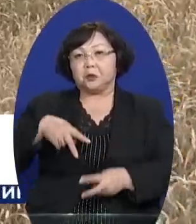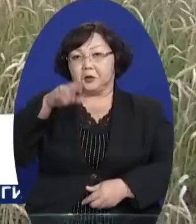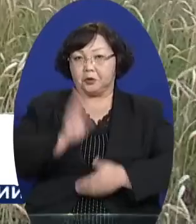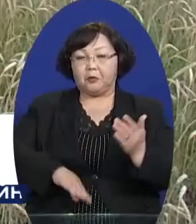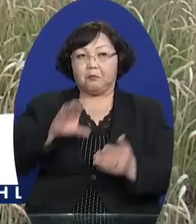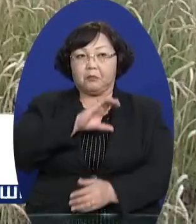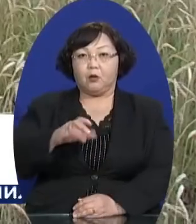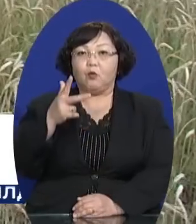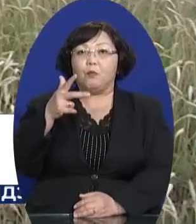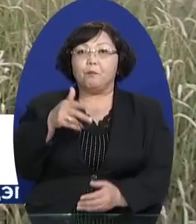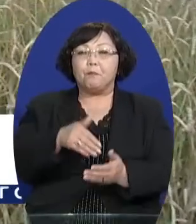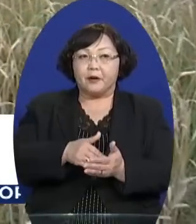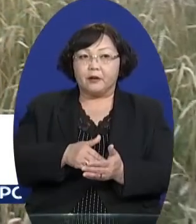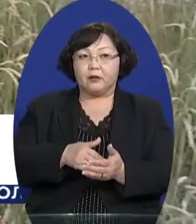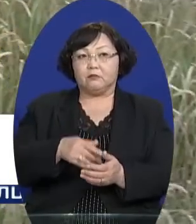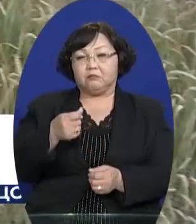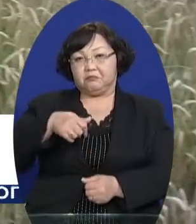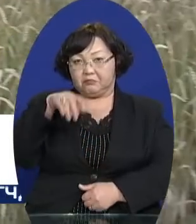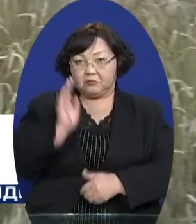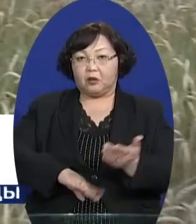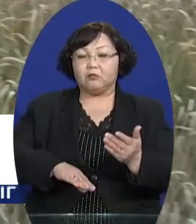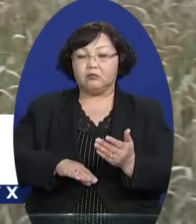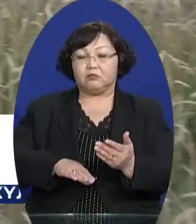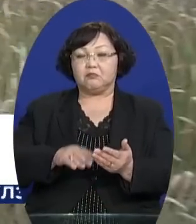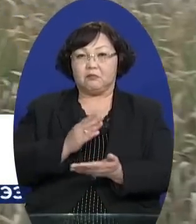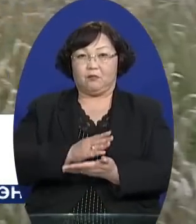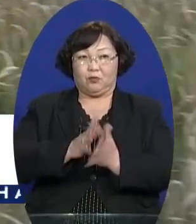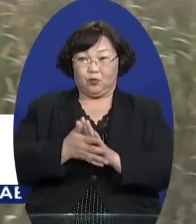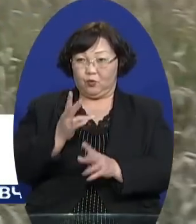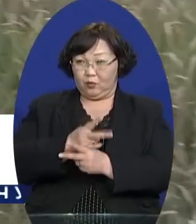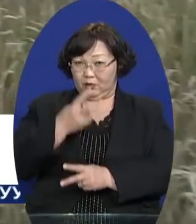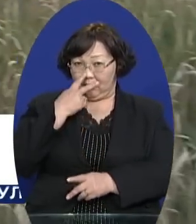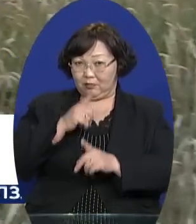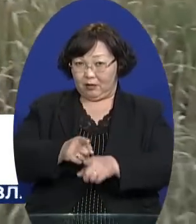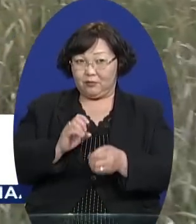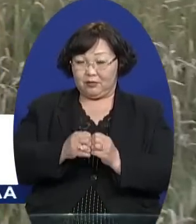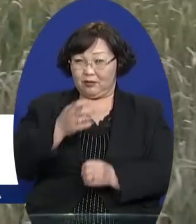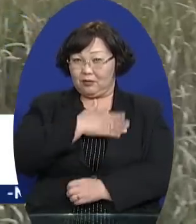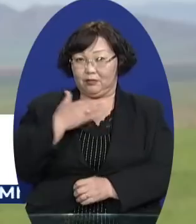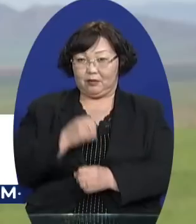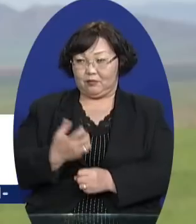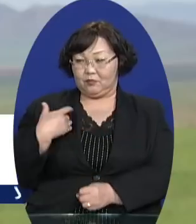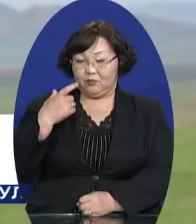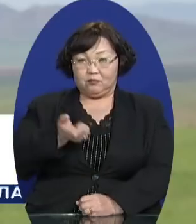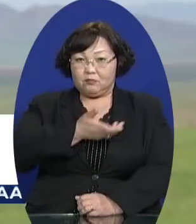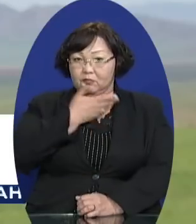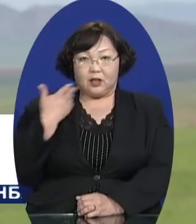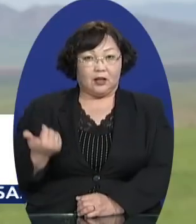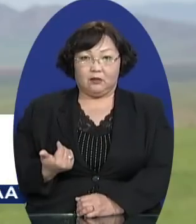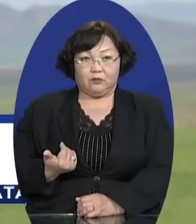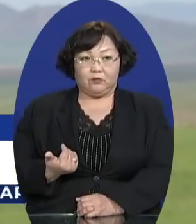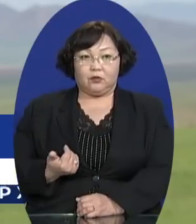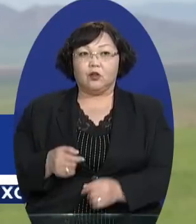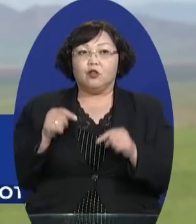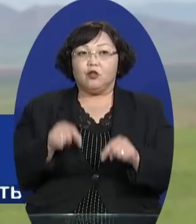этгээдийг 30,000 нэгжтэй тэнцэх хэмжээний төгрөгөөр торох заалттай юм. Гэтэл энэ хуулийг хэрэгжүүлэх эзэн нь алга байна. Одоо яг өнөөдрийн байдлаар